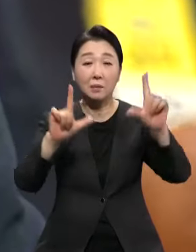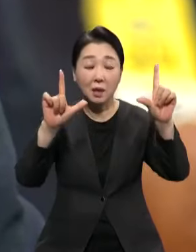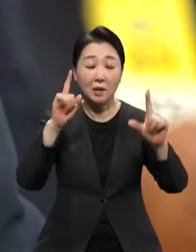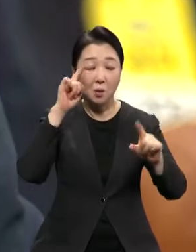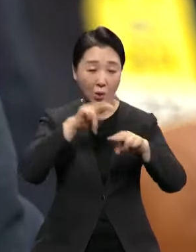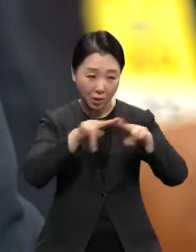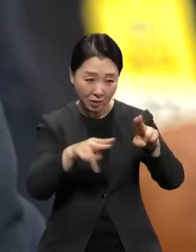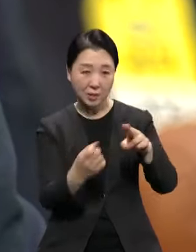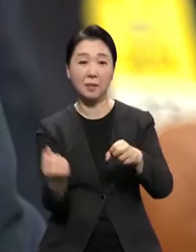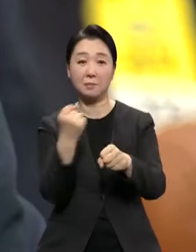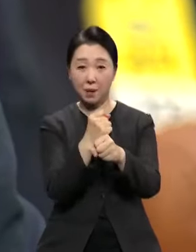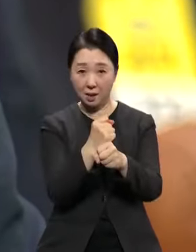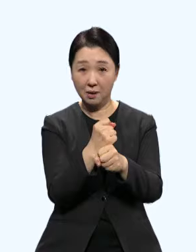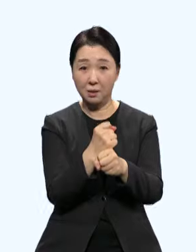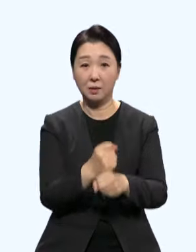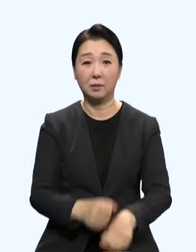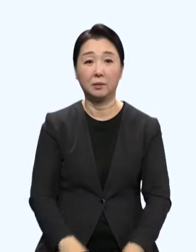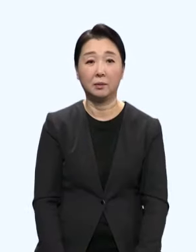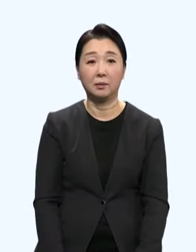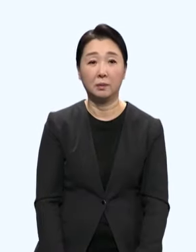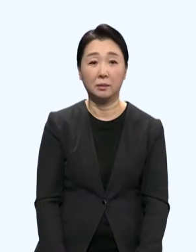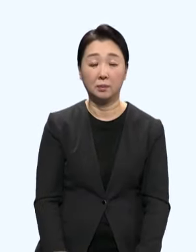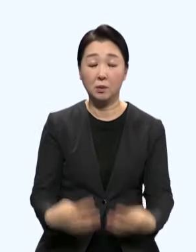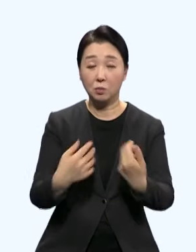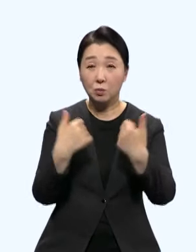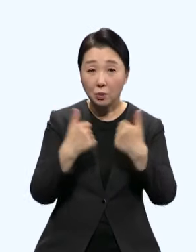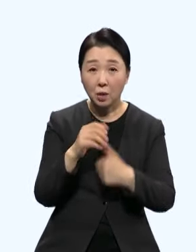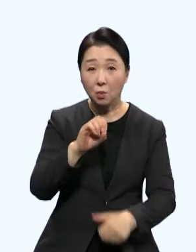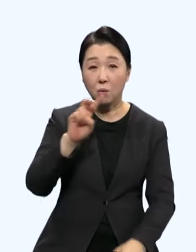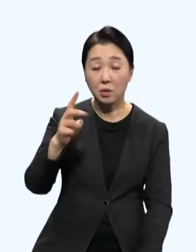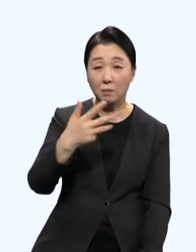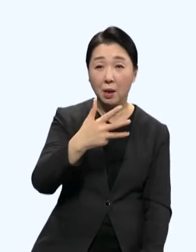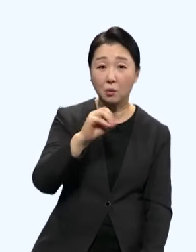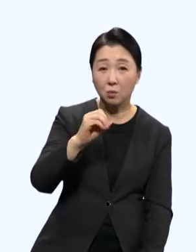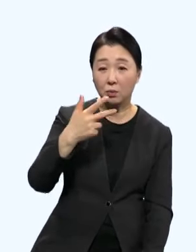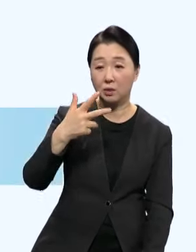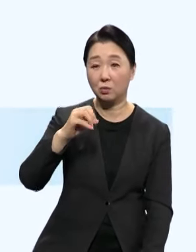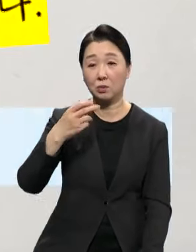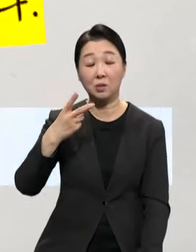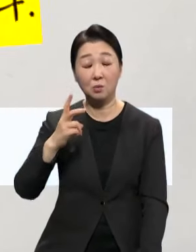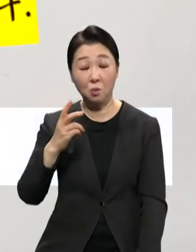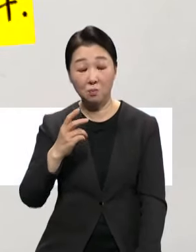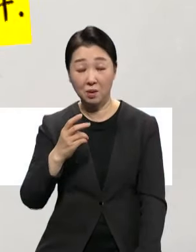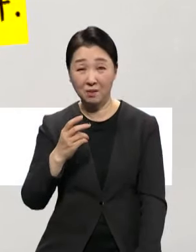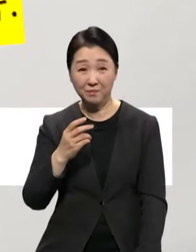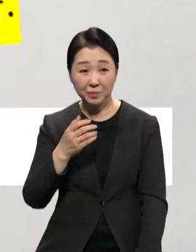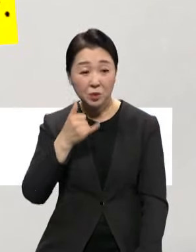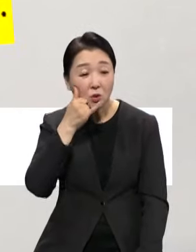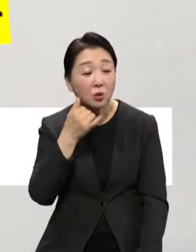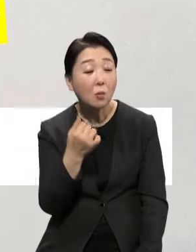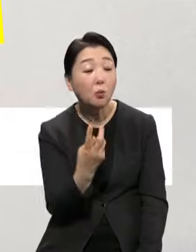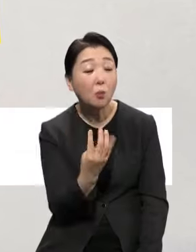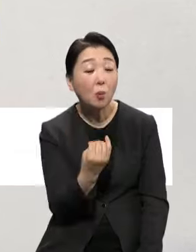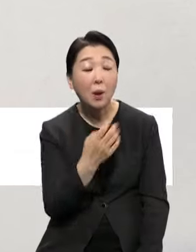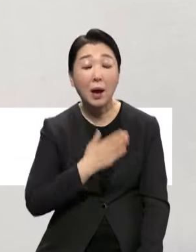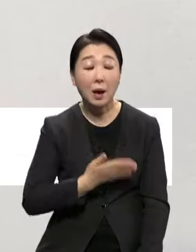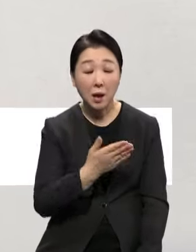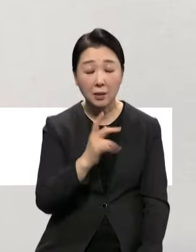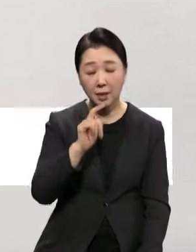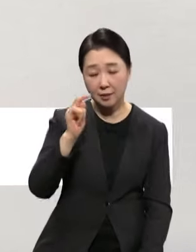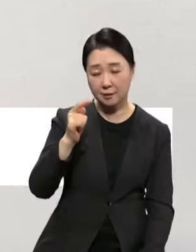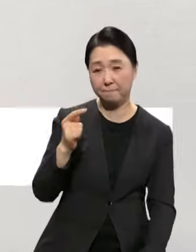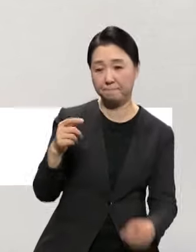해지와 재개통을 했던 겁니다. 국회는 02800-7070 발신 기록도 요구했지만 KT 측은 해당